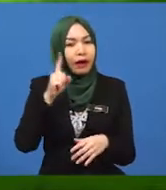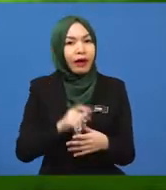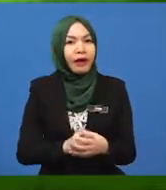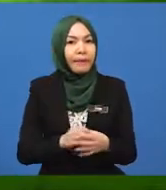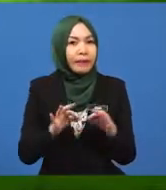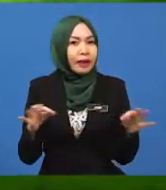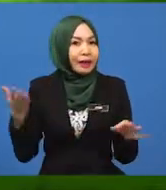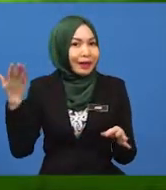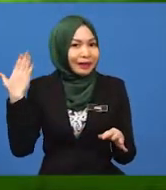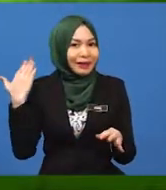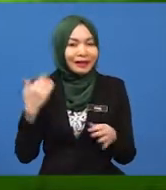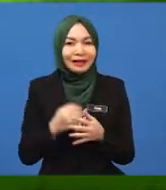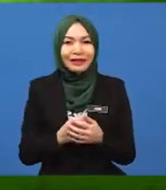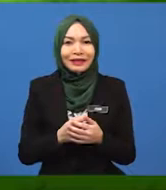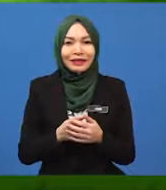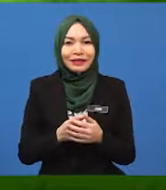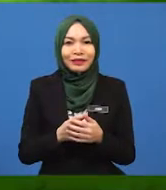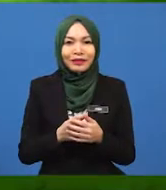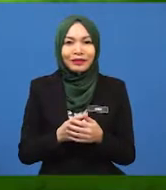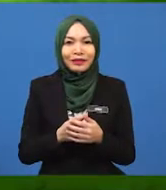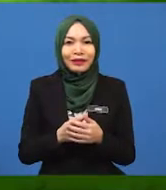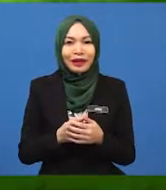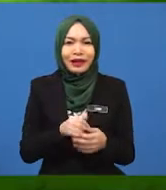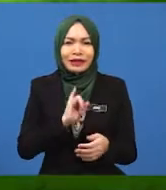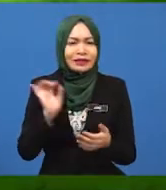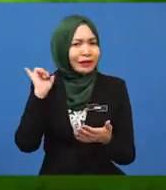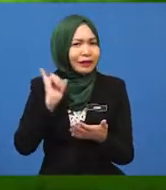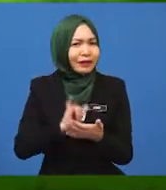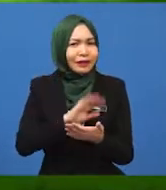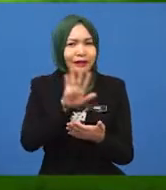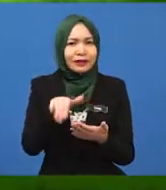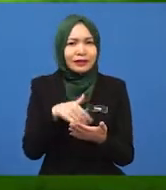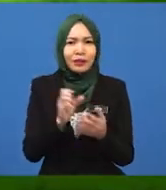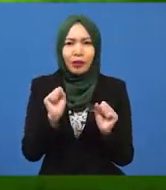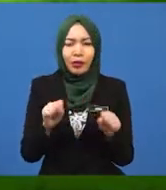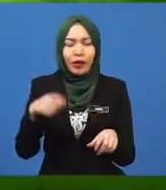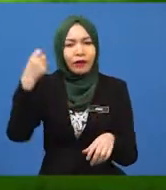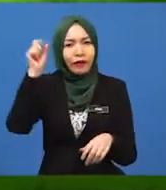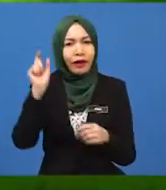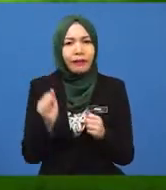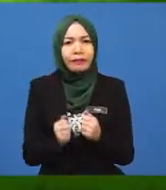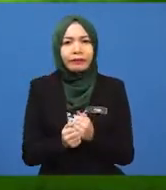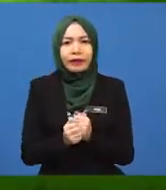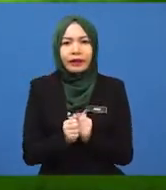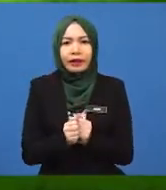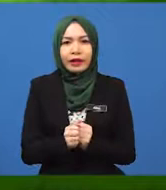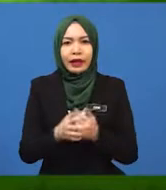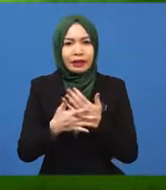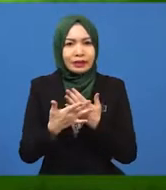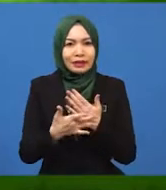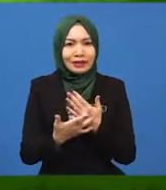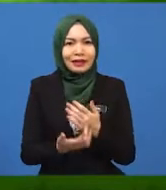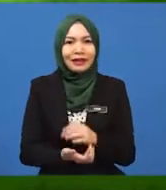cikgu yakin semua murid akan lebih mudah untuk memahami dan menggunakan kata